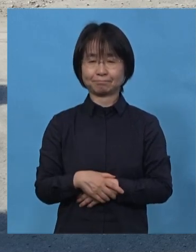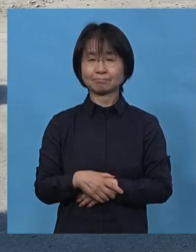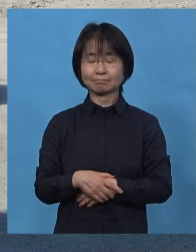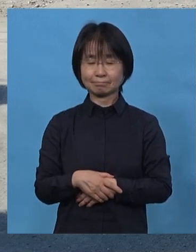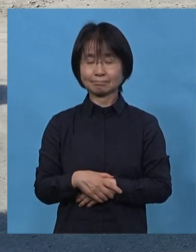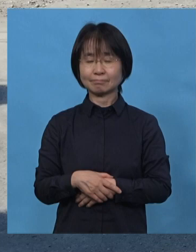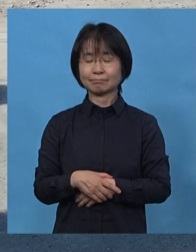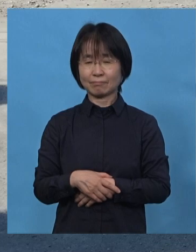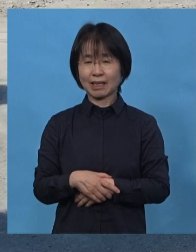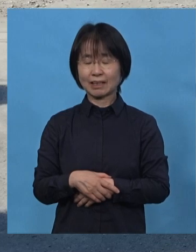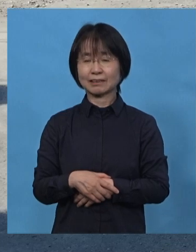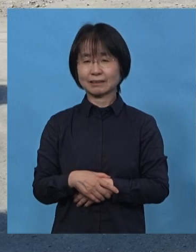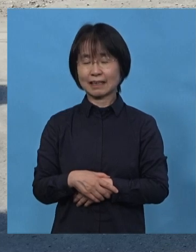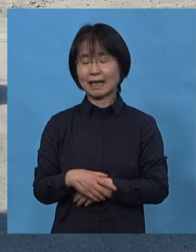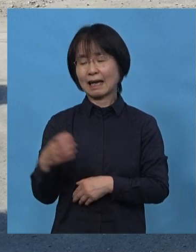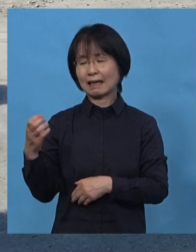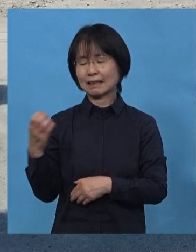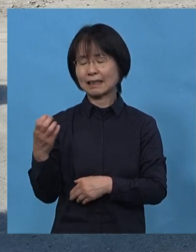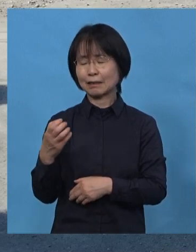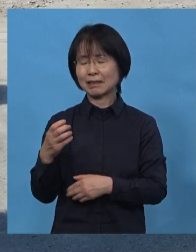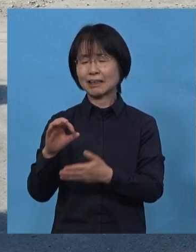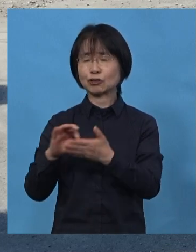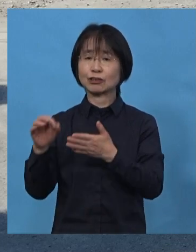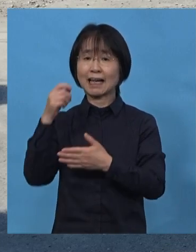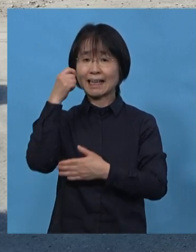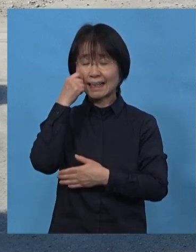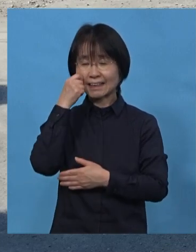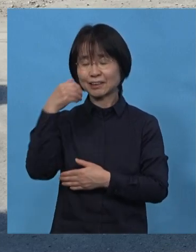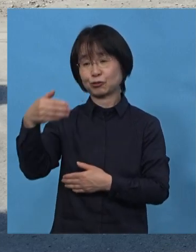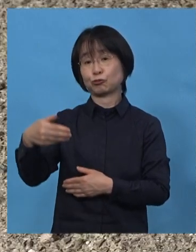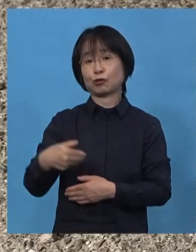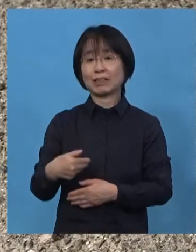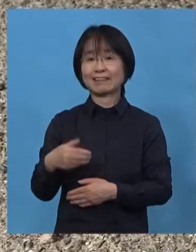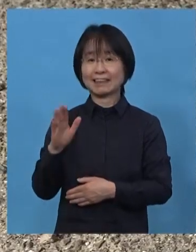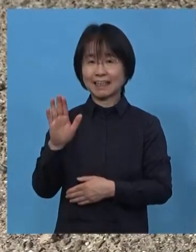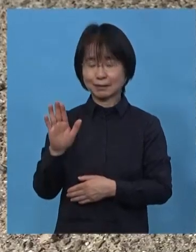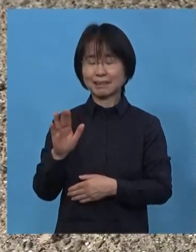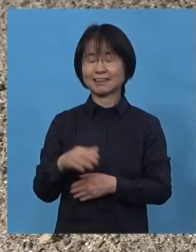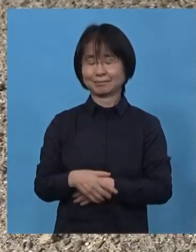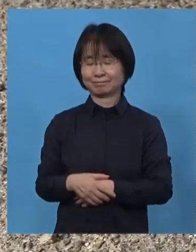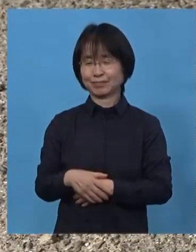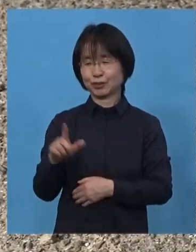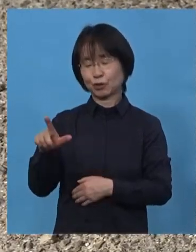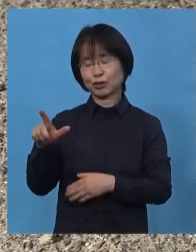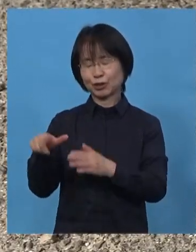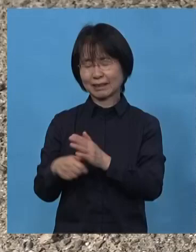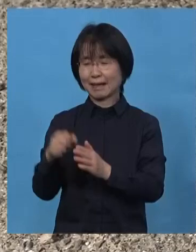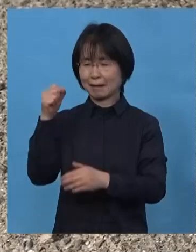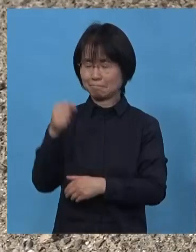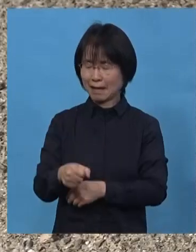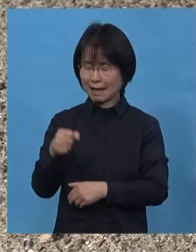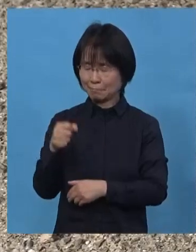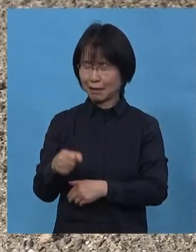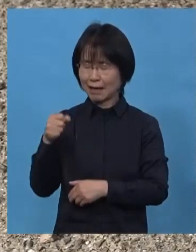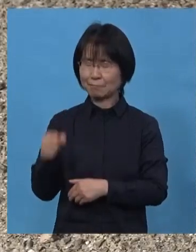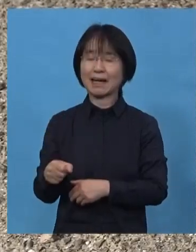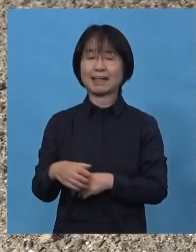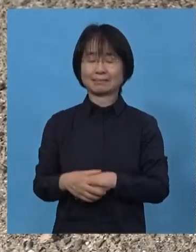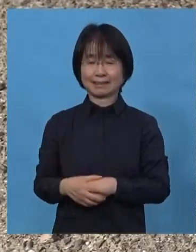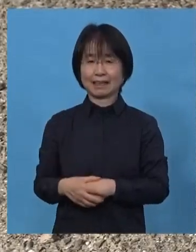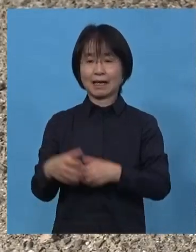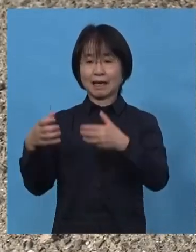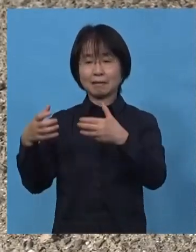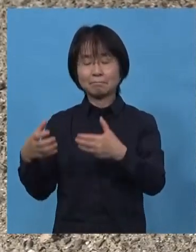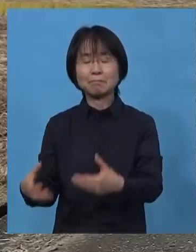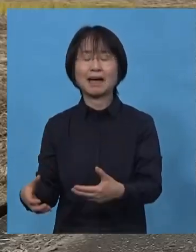についてよく固まって使用できないと問い合わせがありますそのような時はハンマーなどで叩くか路面